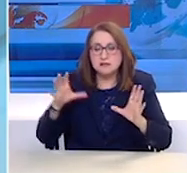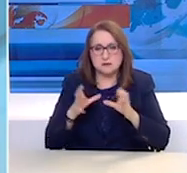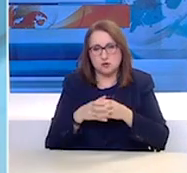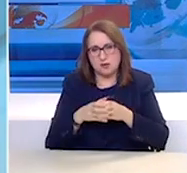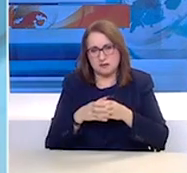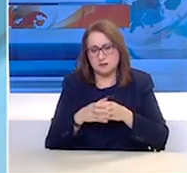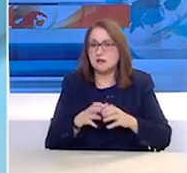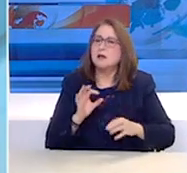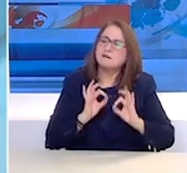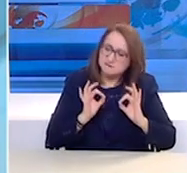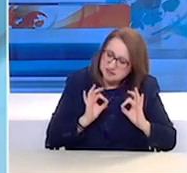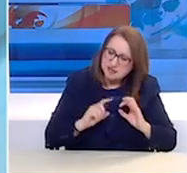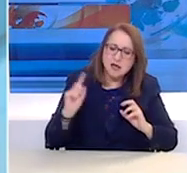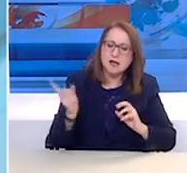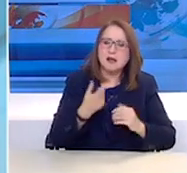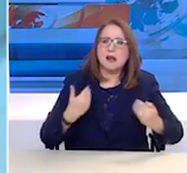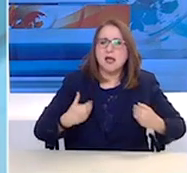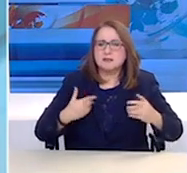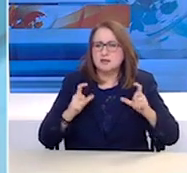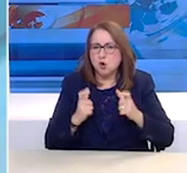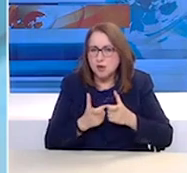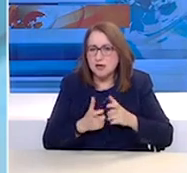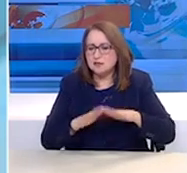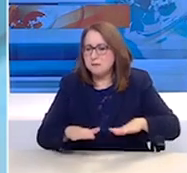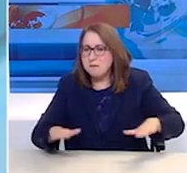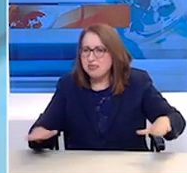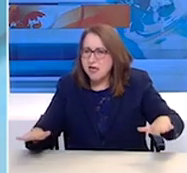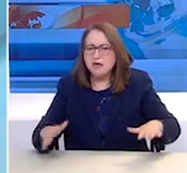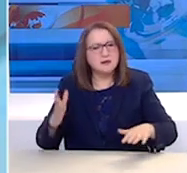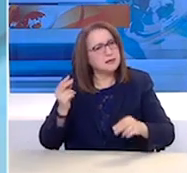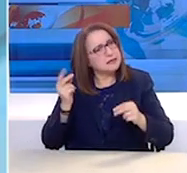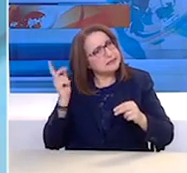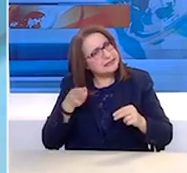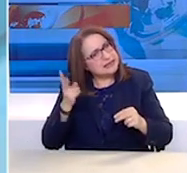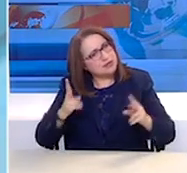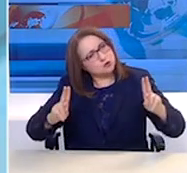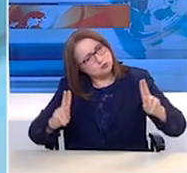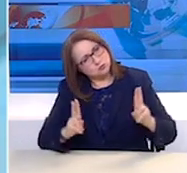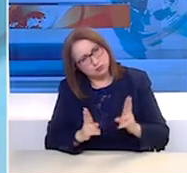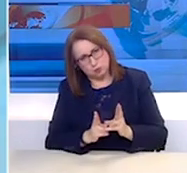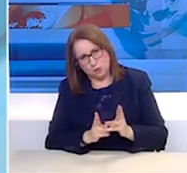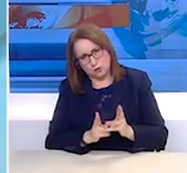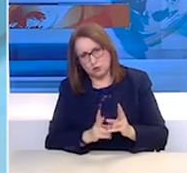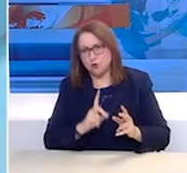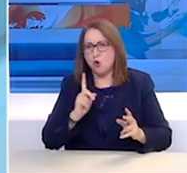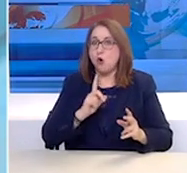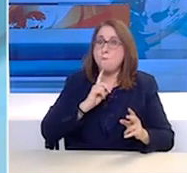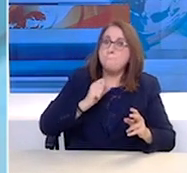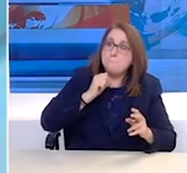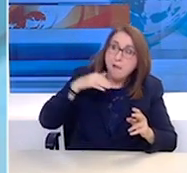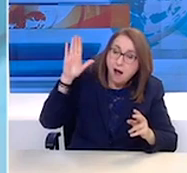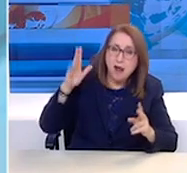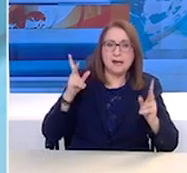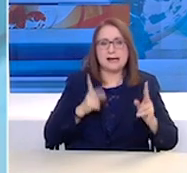οικογένειες με μικρά παιδιά, νεότερες οικογένειες έχουν πολύ μικρότερο κίνδυνο και με βάση αυτό το σκεπτικό βλέπετε και κινήσεις σαν αυτές που ανέφερα από